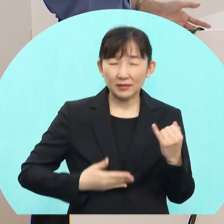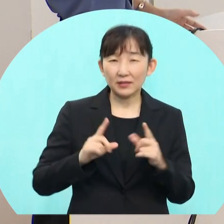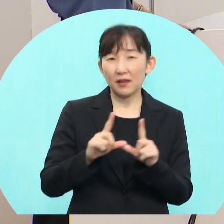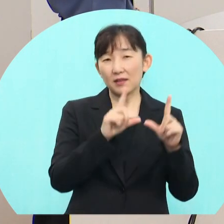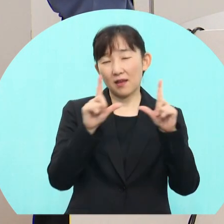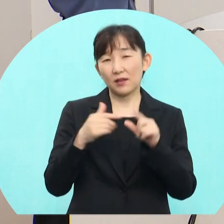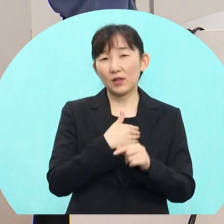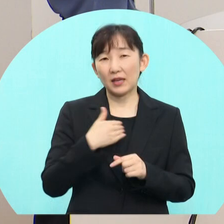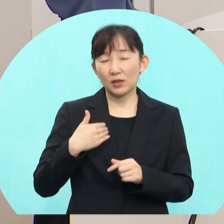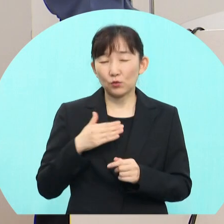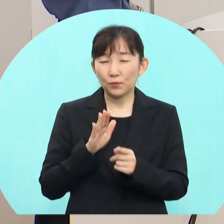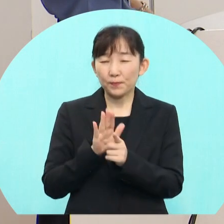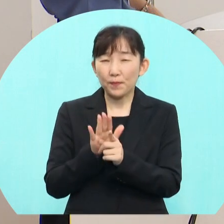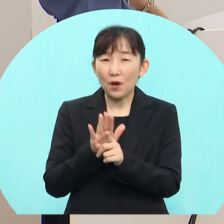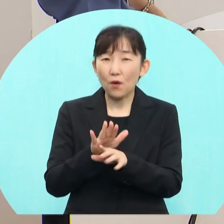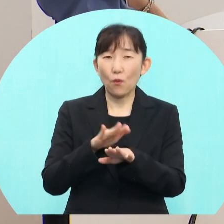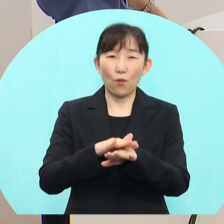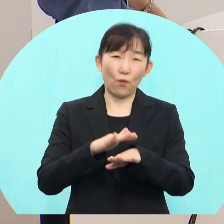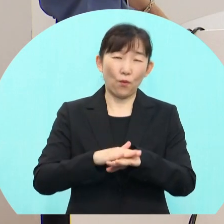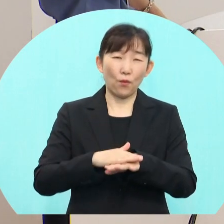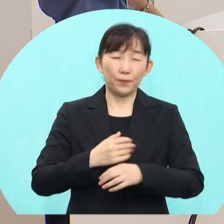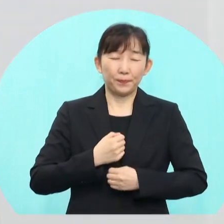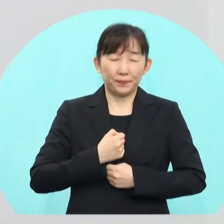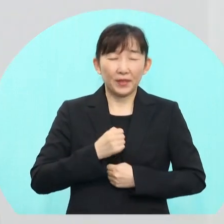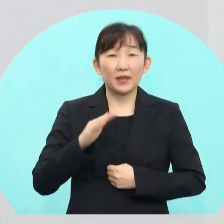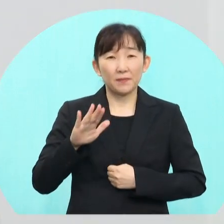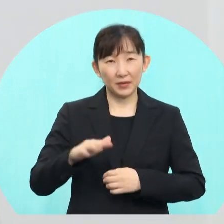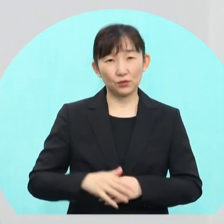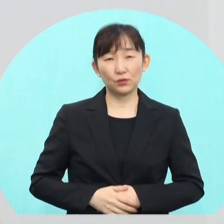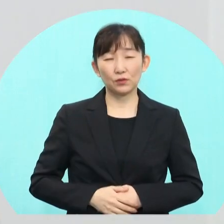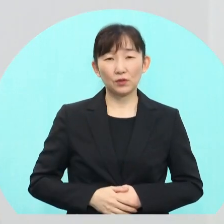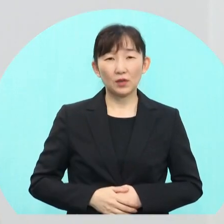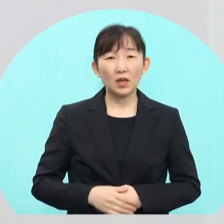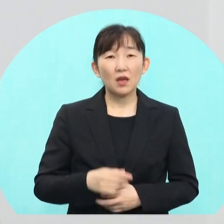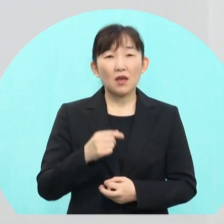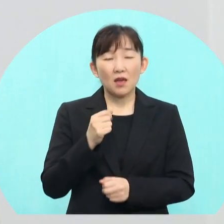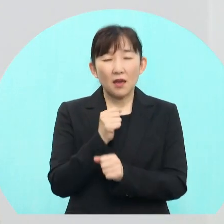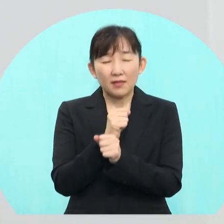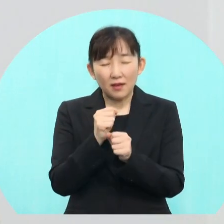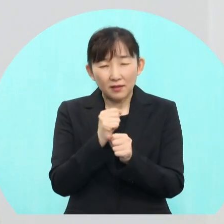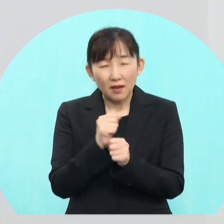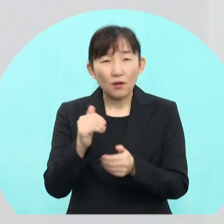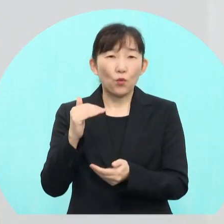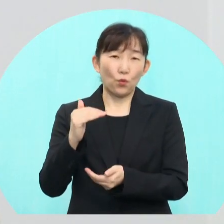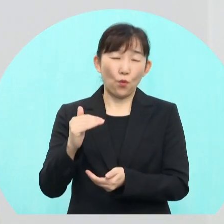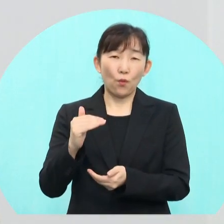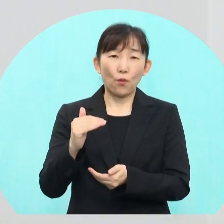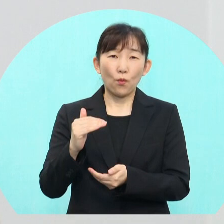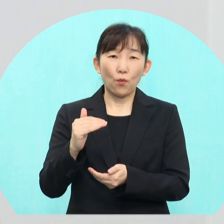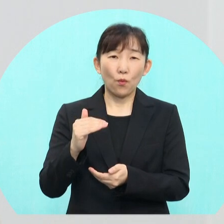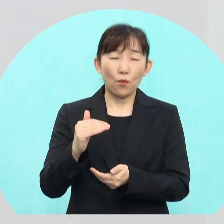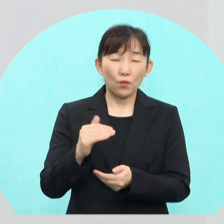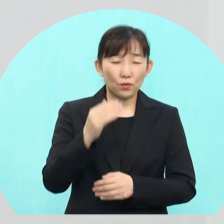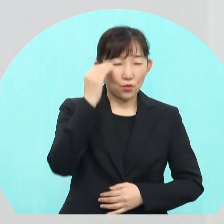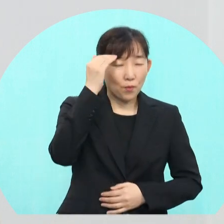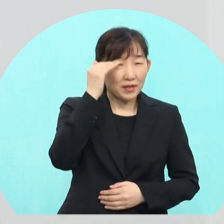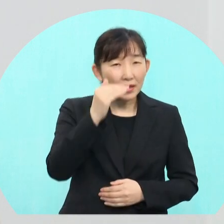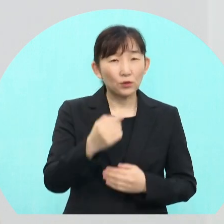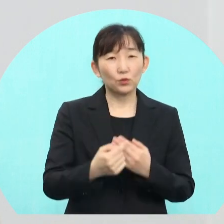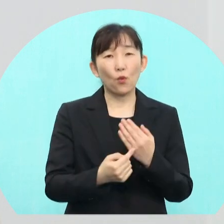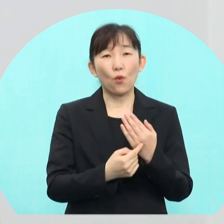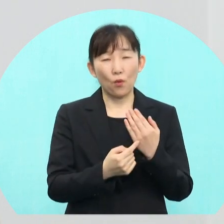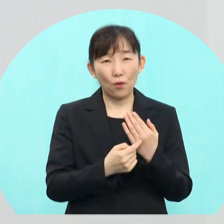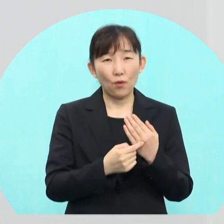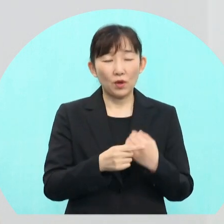できる接し方を心がけています。 できなくなることをとか、ちょっと困っているところ